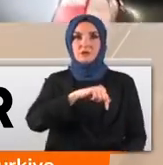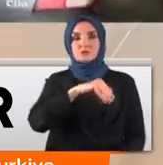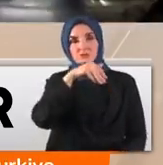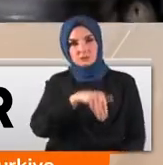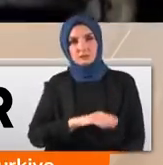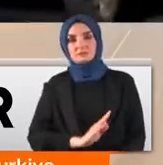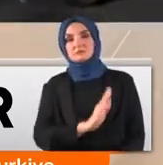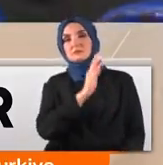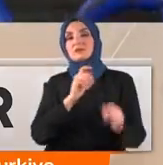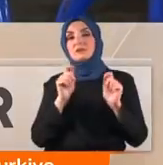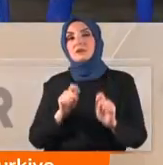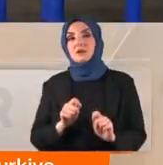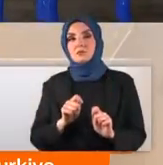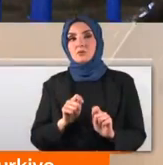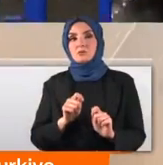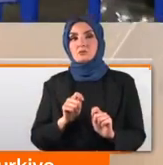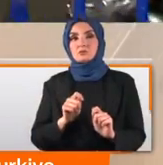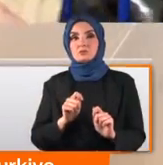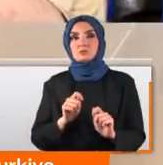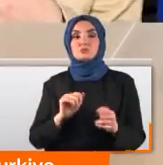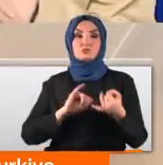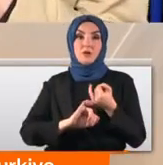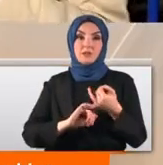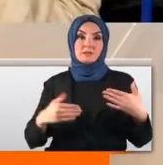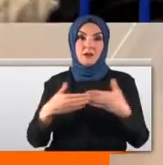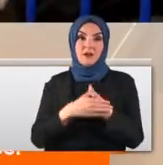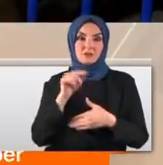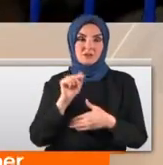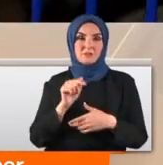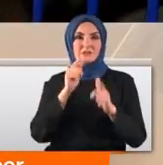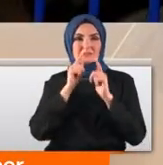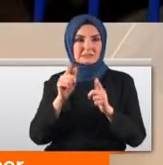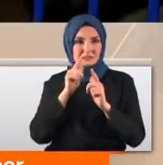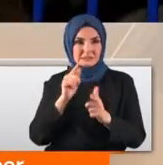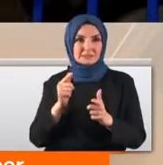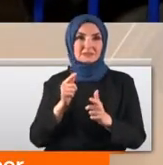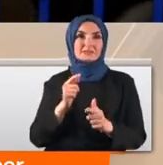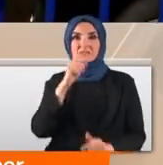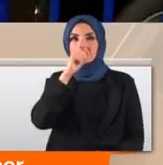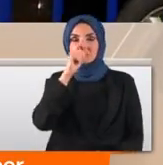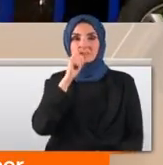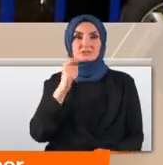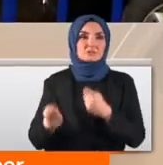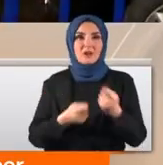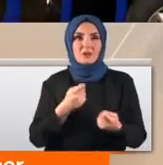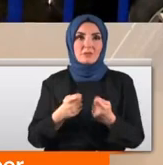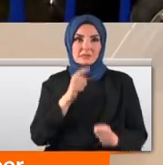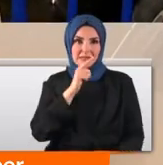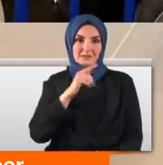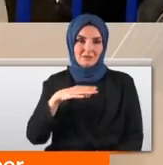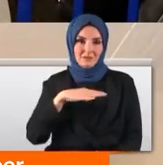günü, cumartesi akşamı çalık sesleri, işçi çalışma sesleri vardı. Şimdi ise